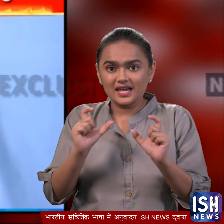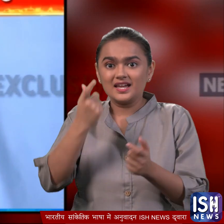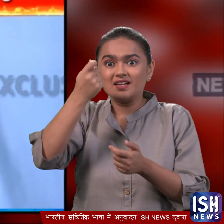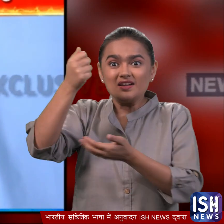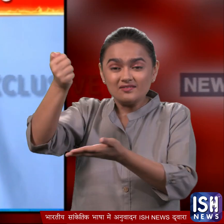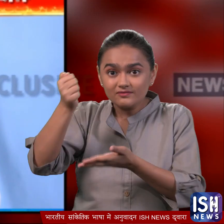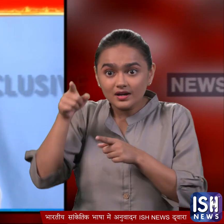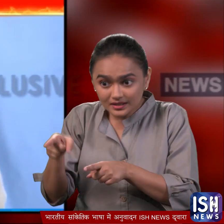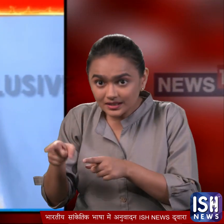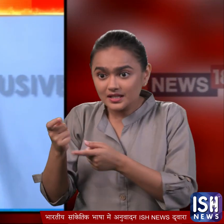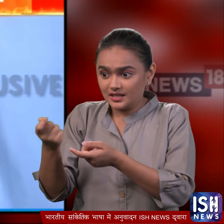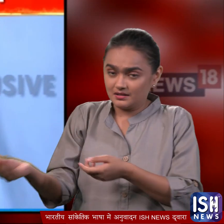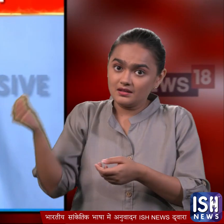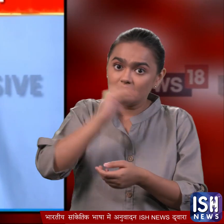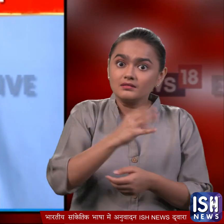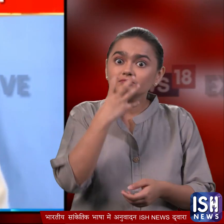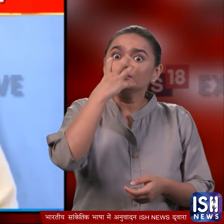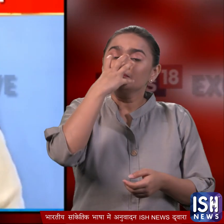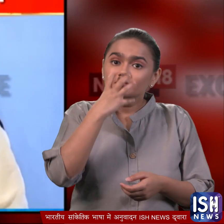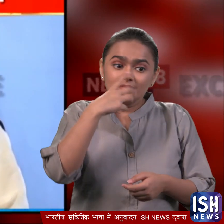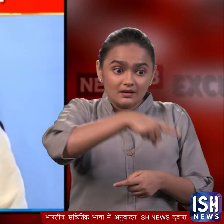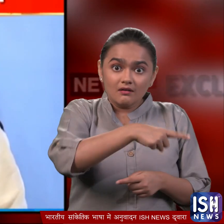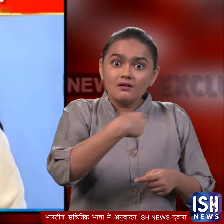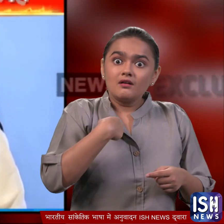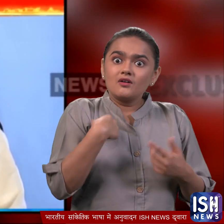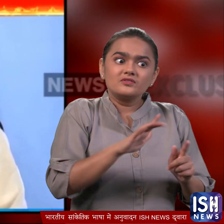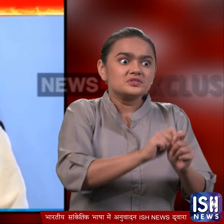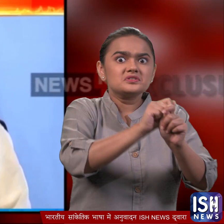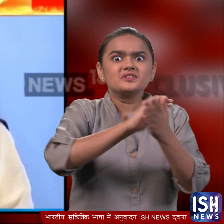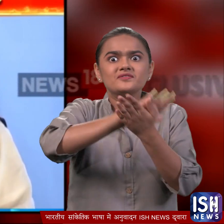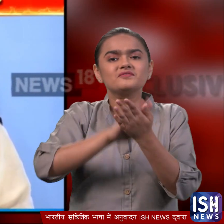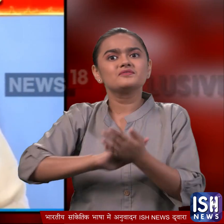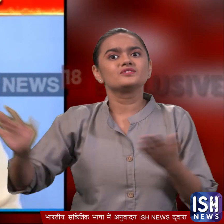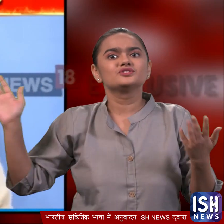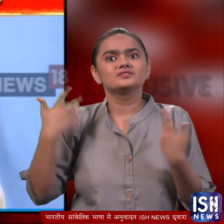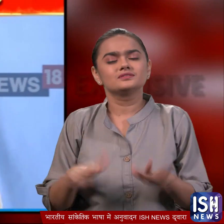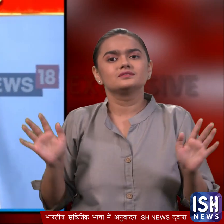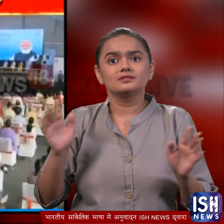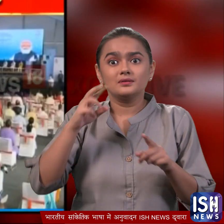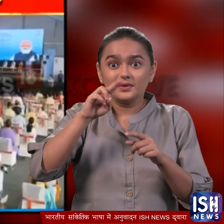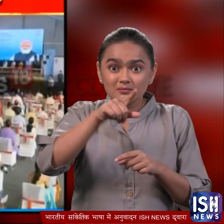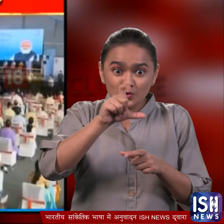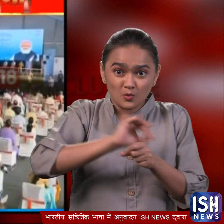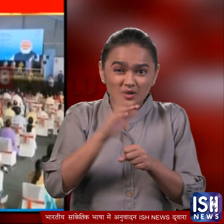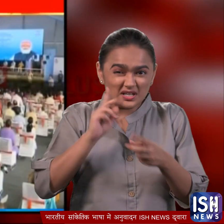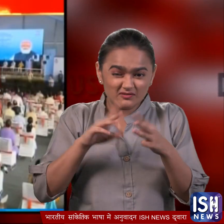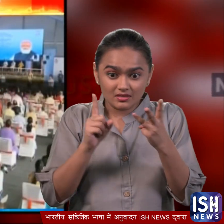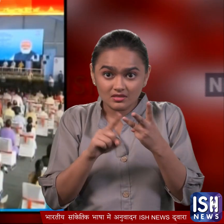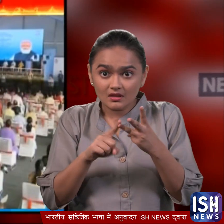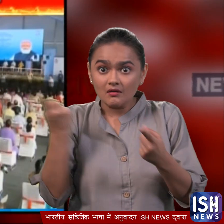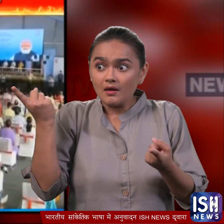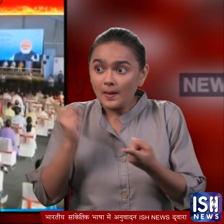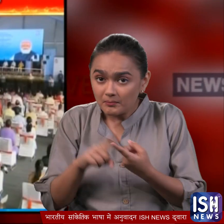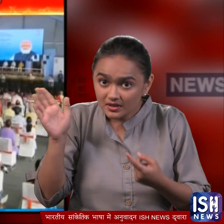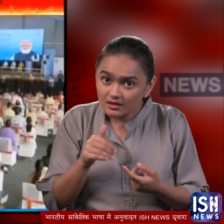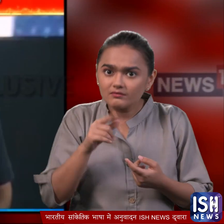पीएम केयर्स के तहत बने हुए ऑक्सीजन प्लांट से कवर हो गया। मतलब ये कि कोरोना की अगर